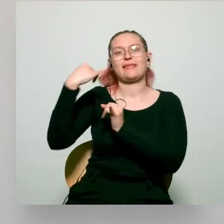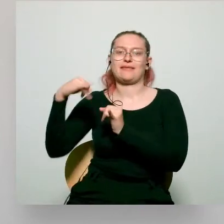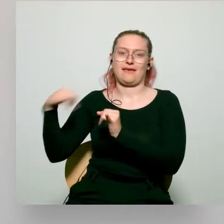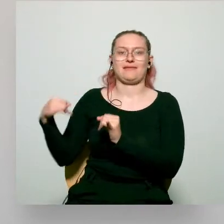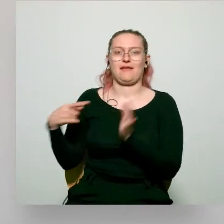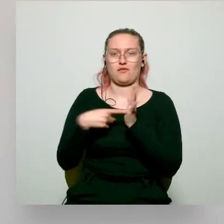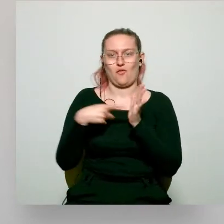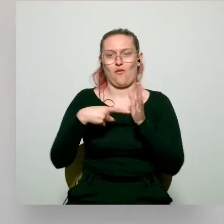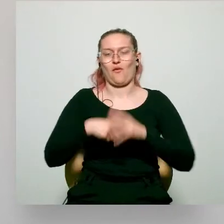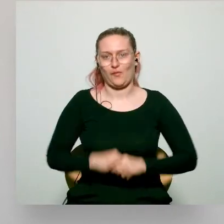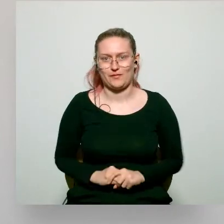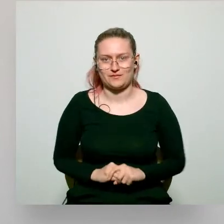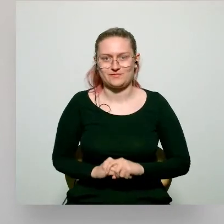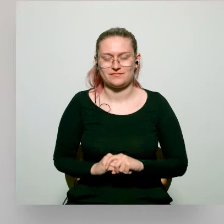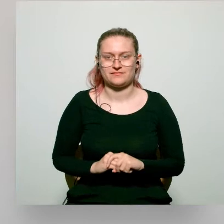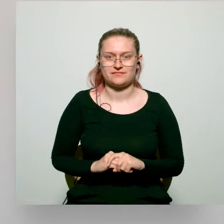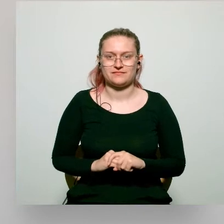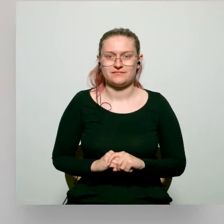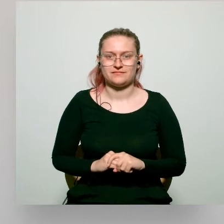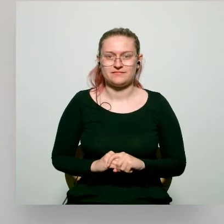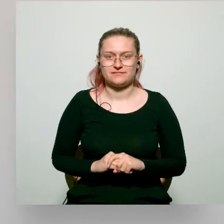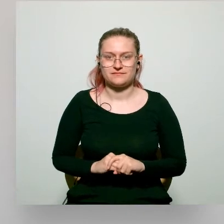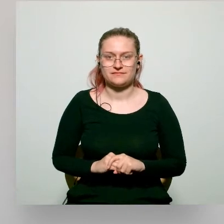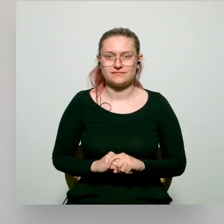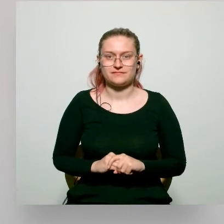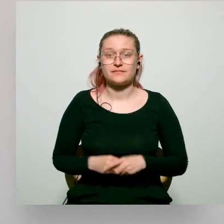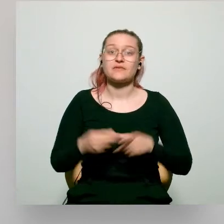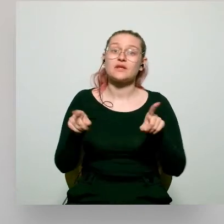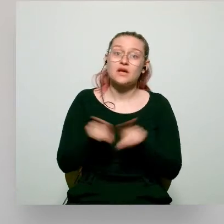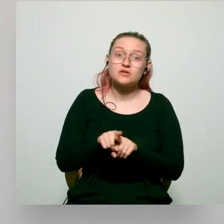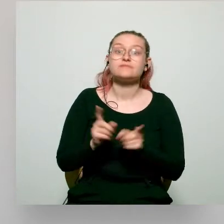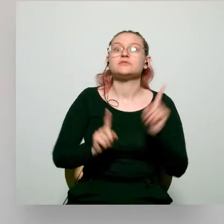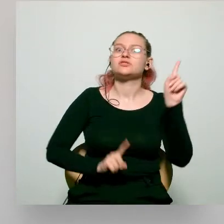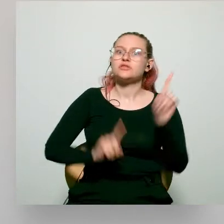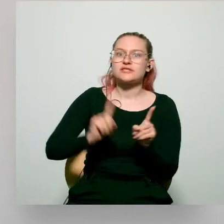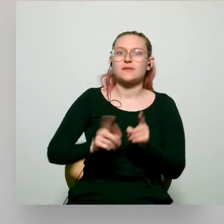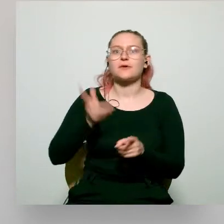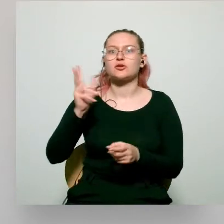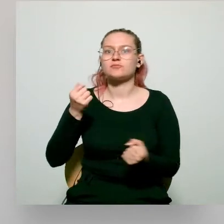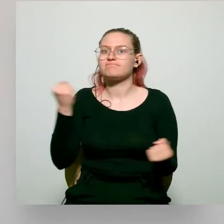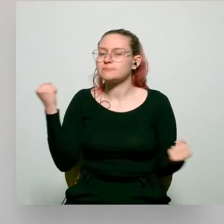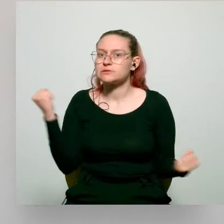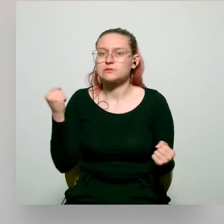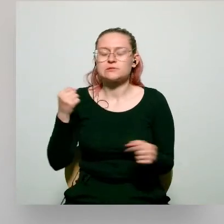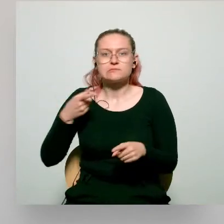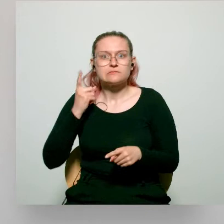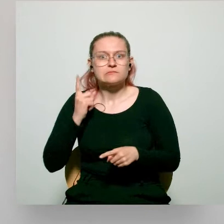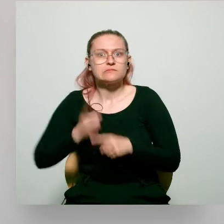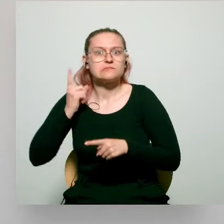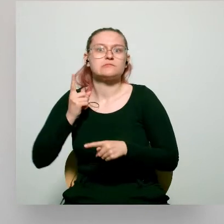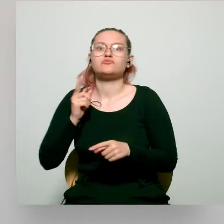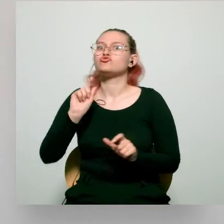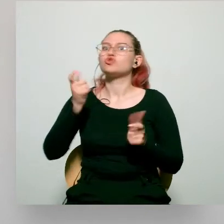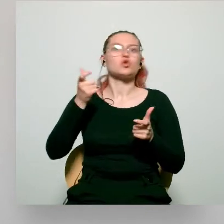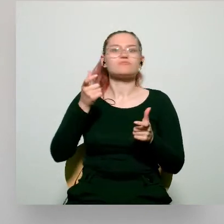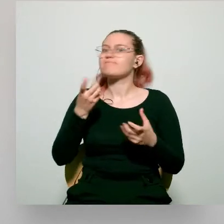Oczywiście w którymś momencie powstają radykalne nastroje, są przykłady nieakceptowania pewnych rzeczy,